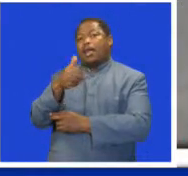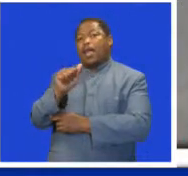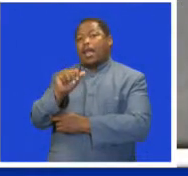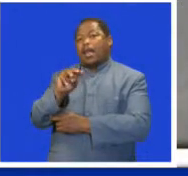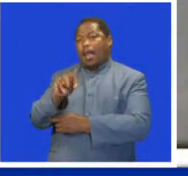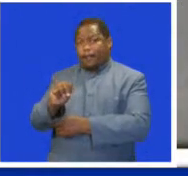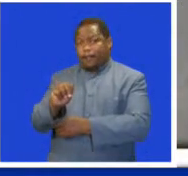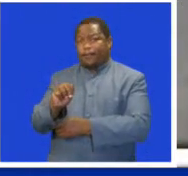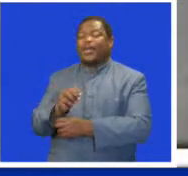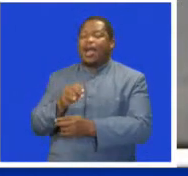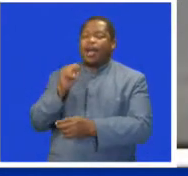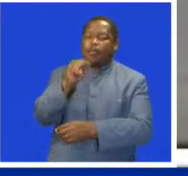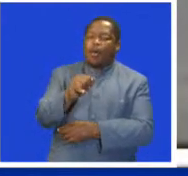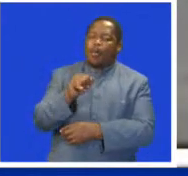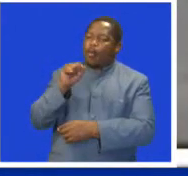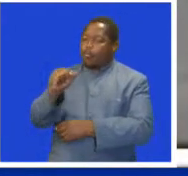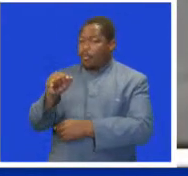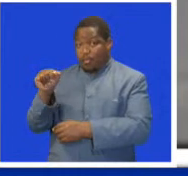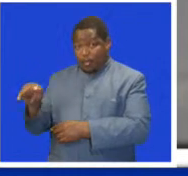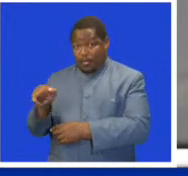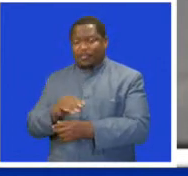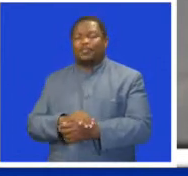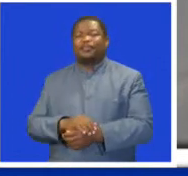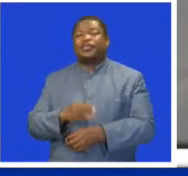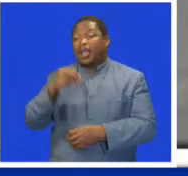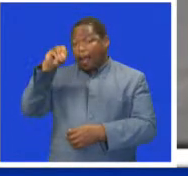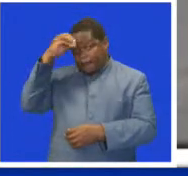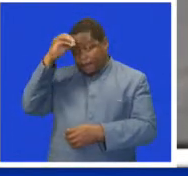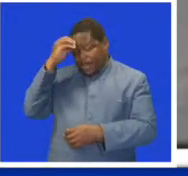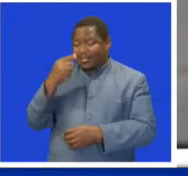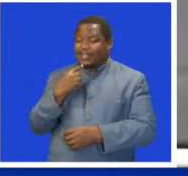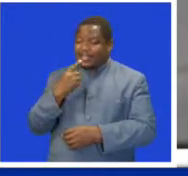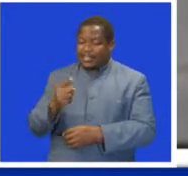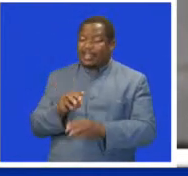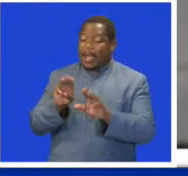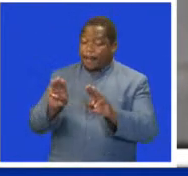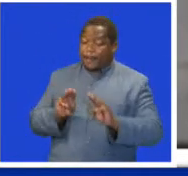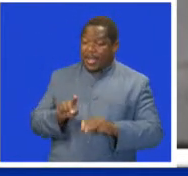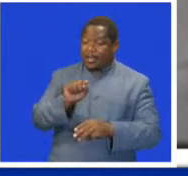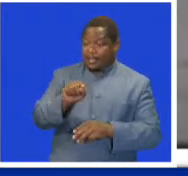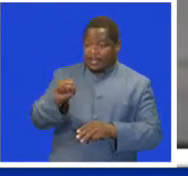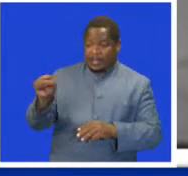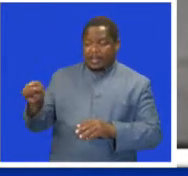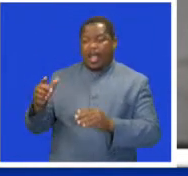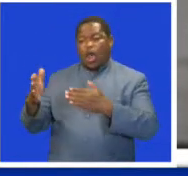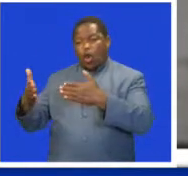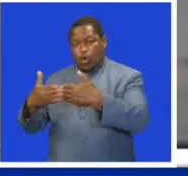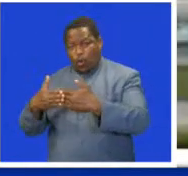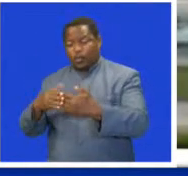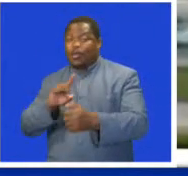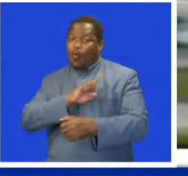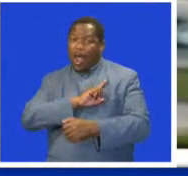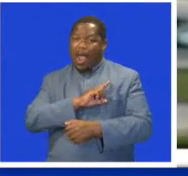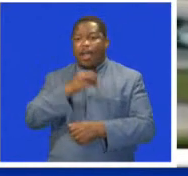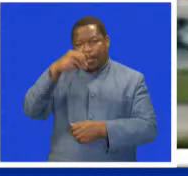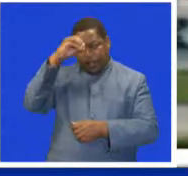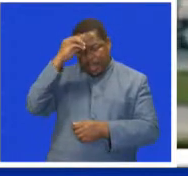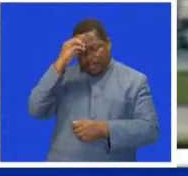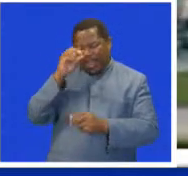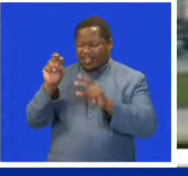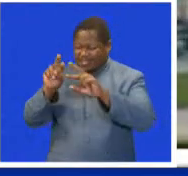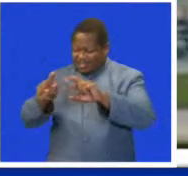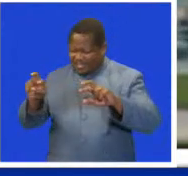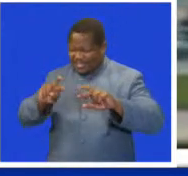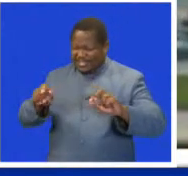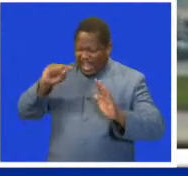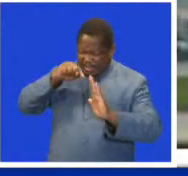khona kwendeke lobucala titawuvala kusukela ngemsombuluko kuleli viki basaqhubeka neluphenyo. Kanti ke letibuya